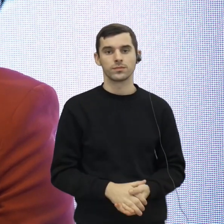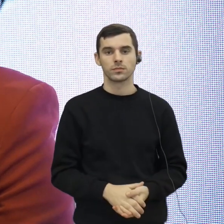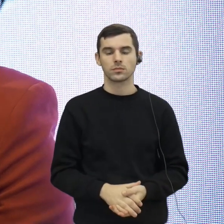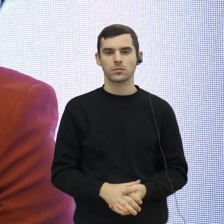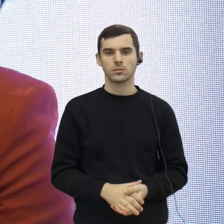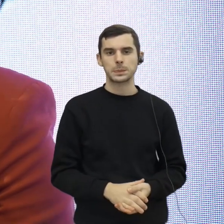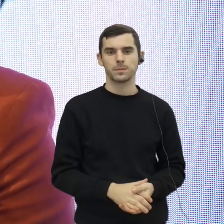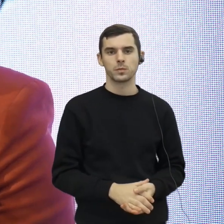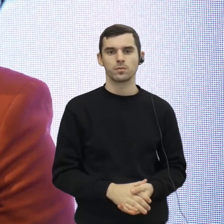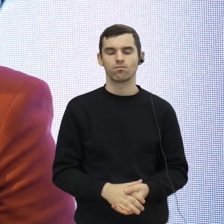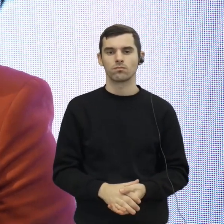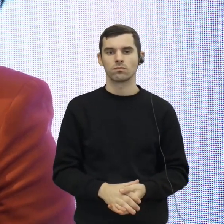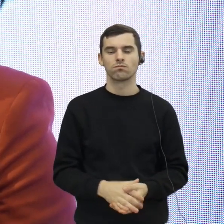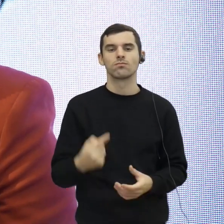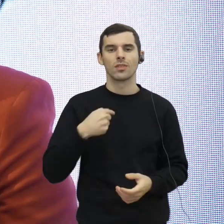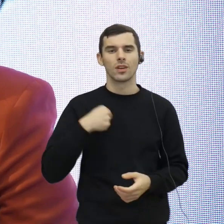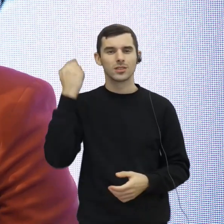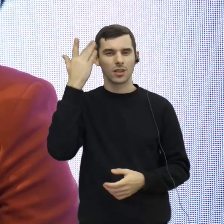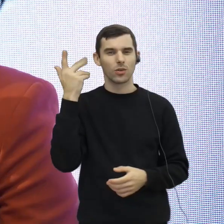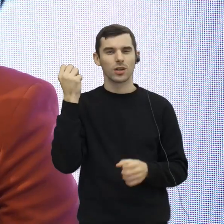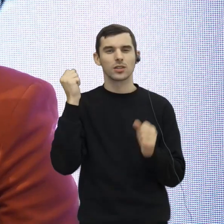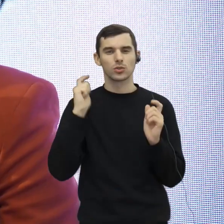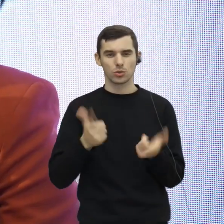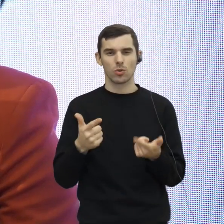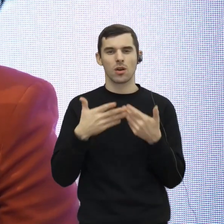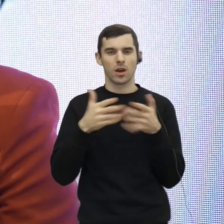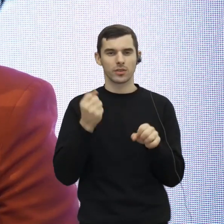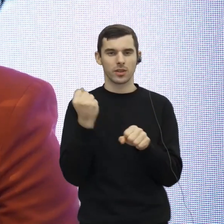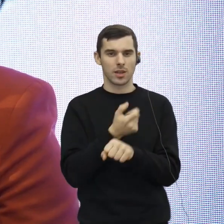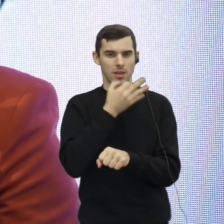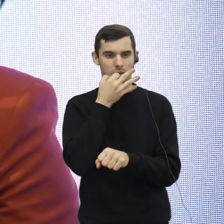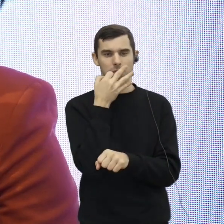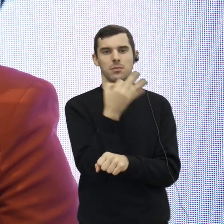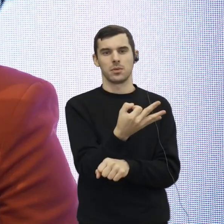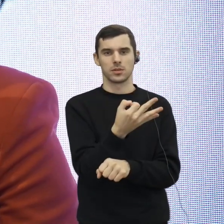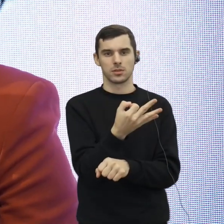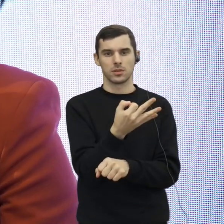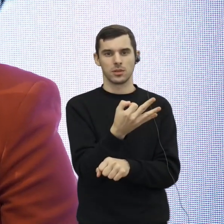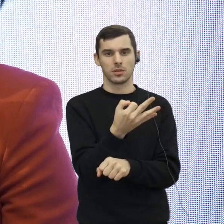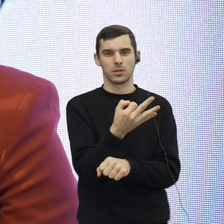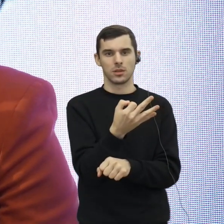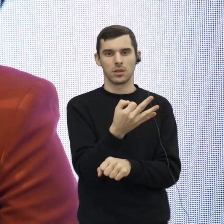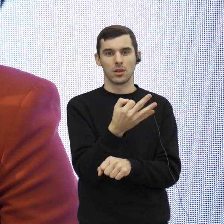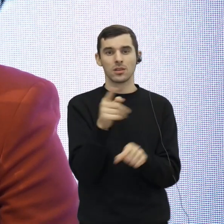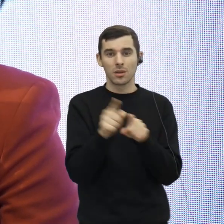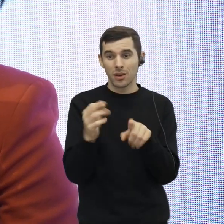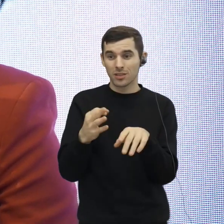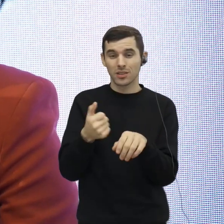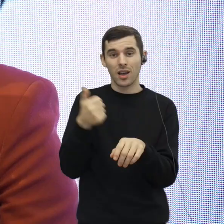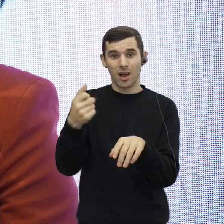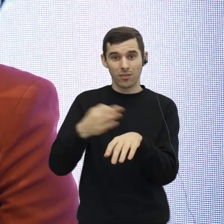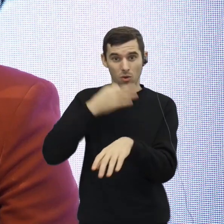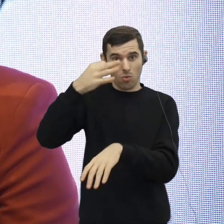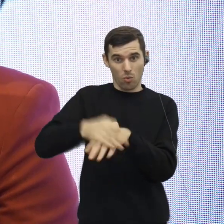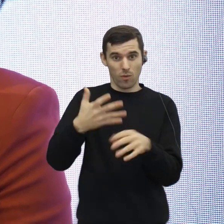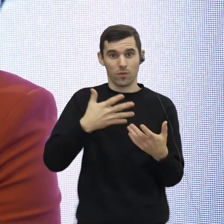man atrodo, kad įvardinti reikia tą tiesiogiai, pasakyti, atgręžti atsakomybę Ir dar priklauso nuo vietos.